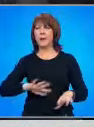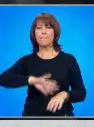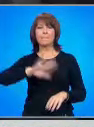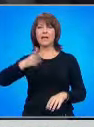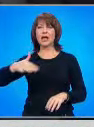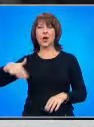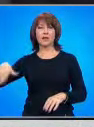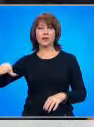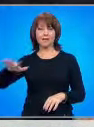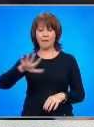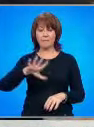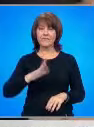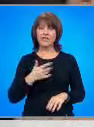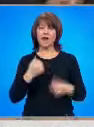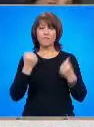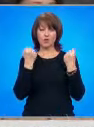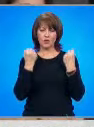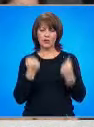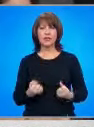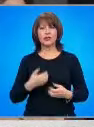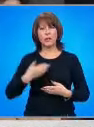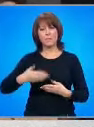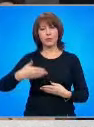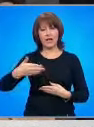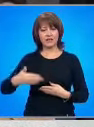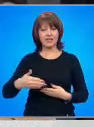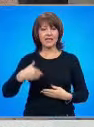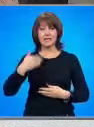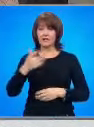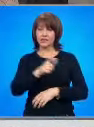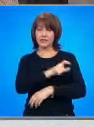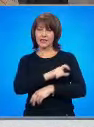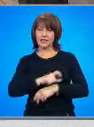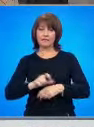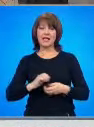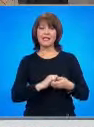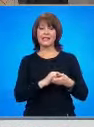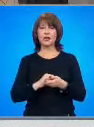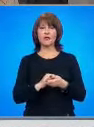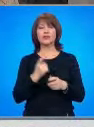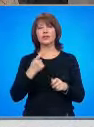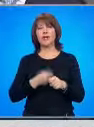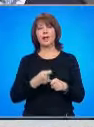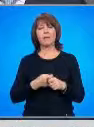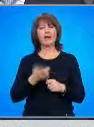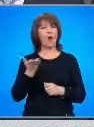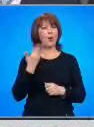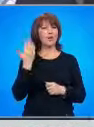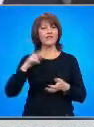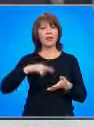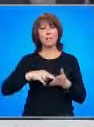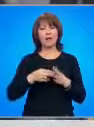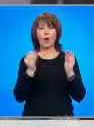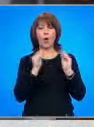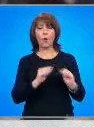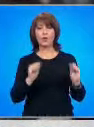на конфликта и би имало тежки последици. Следващата седмица съюзниците от пакта ще проведат отдавна планирано